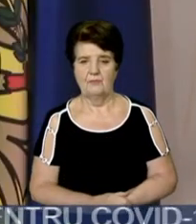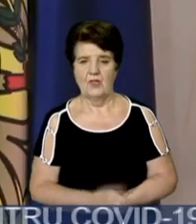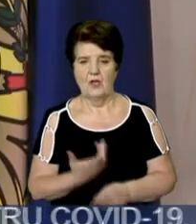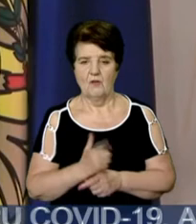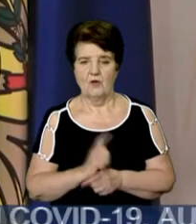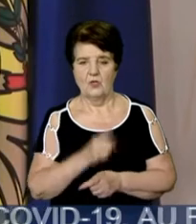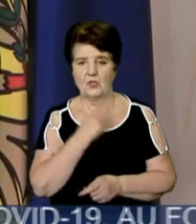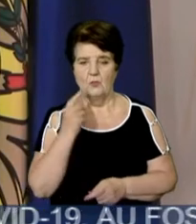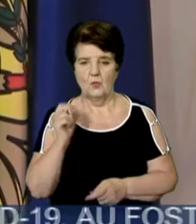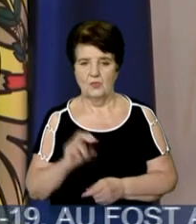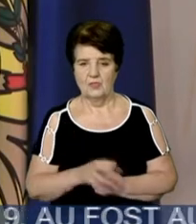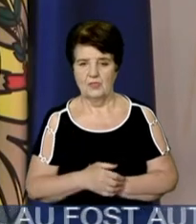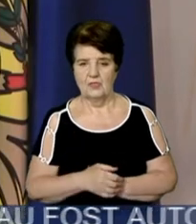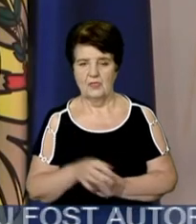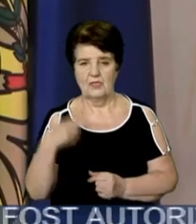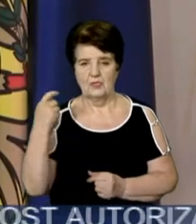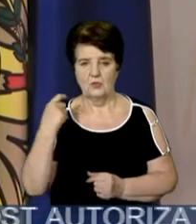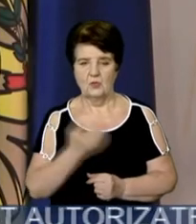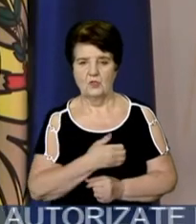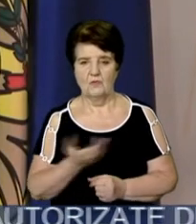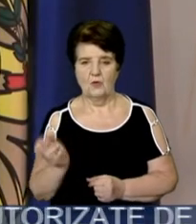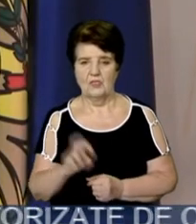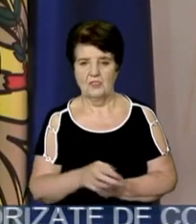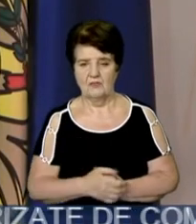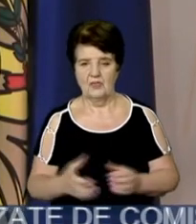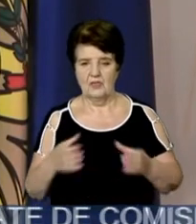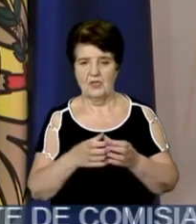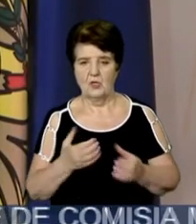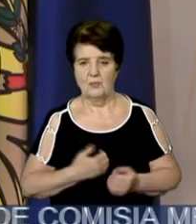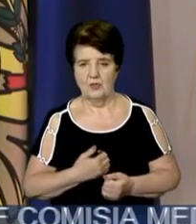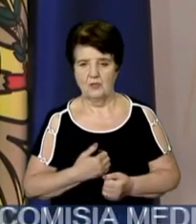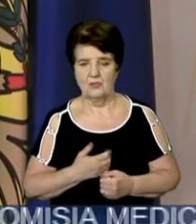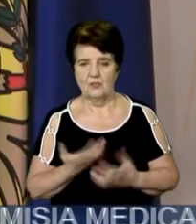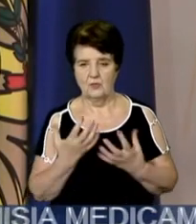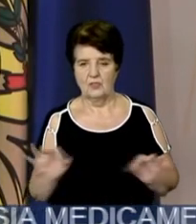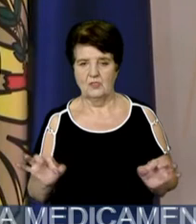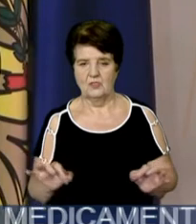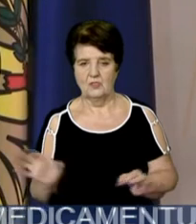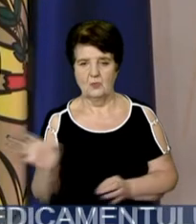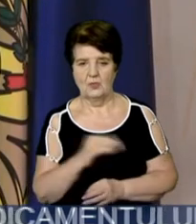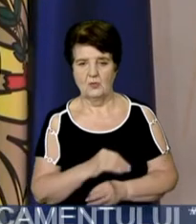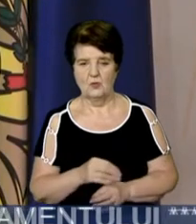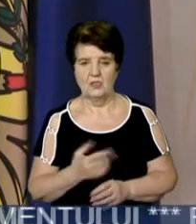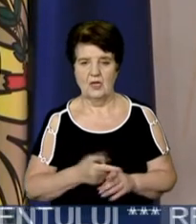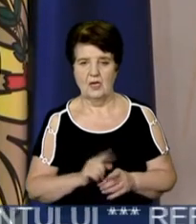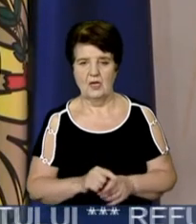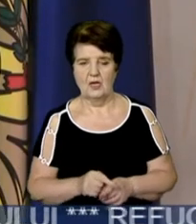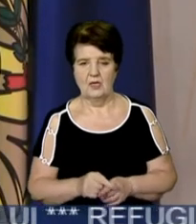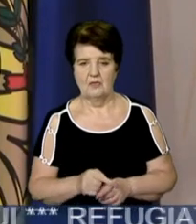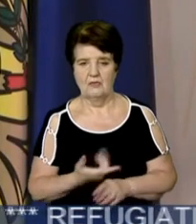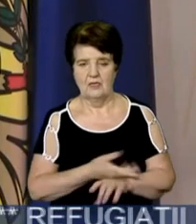Foarte mulți ne întreabă, ne sună și vor să vină în echipa noastră, iar noi suntem deschiși pentru toți cei care sunt gata să